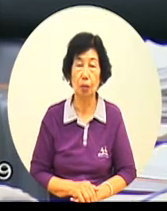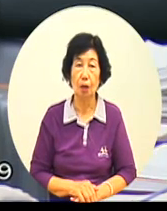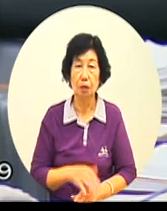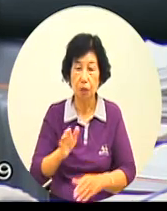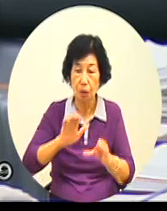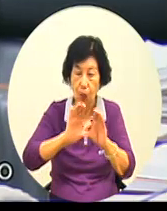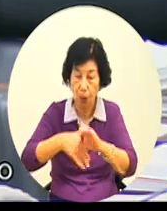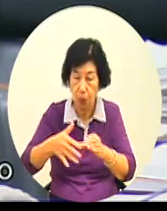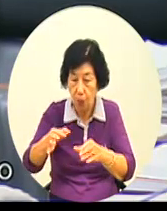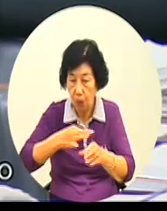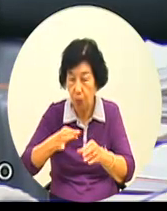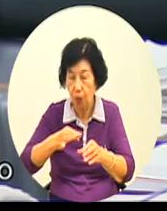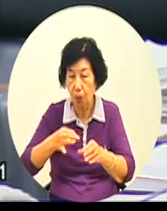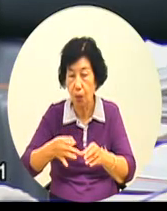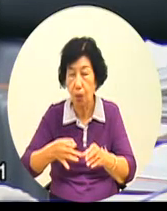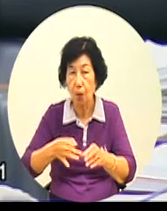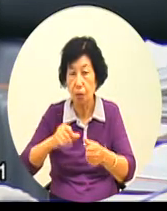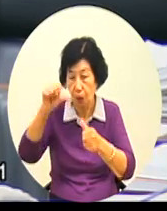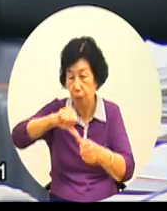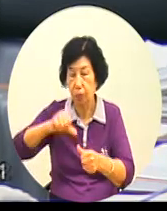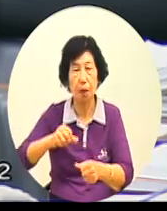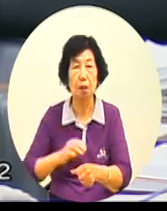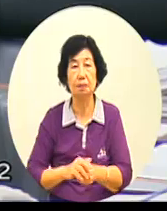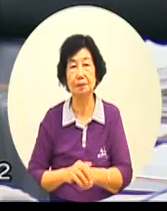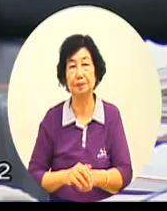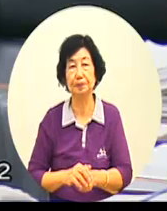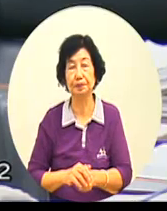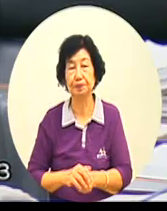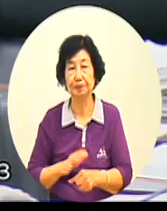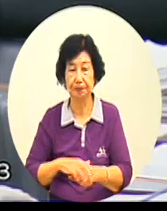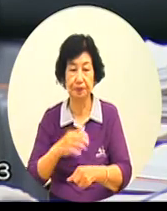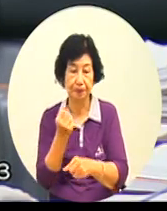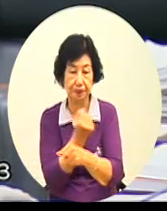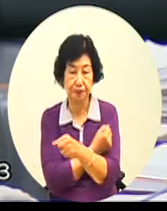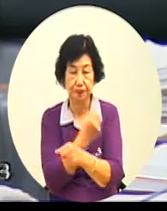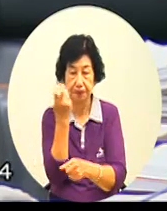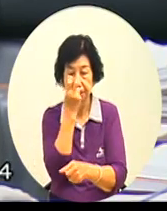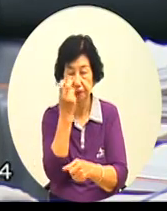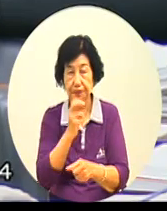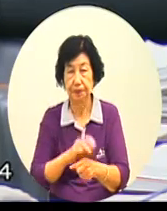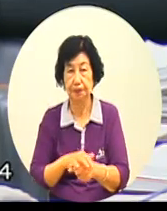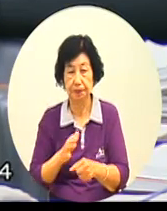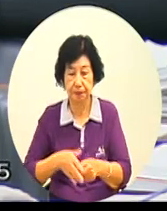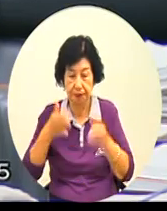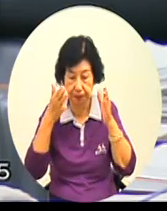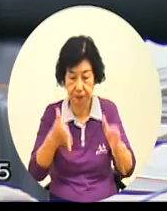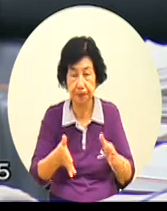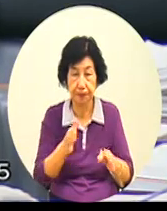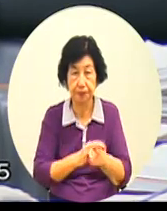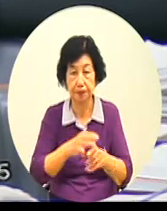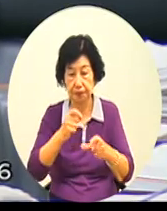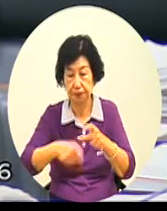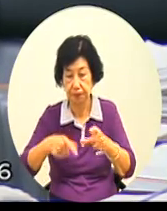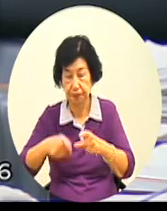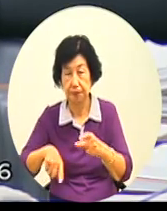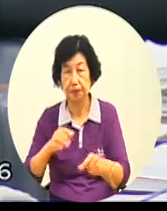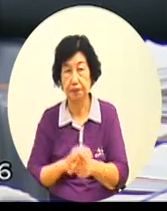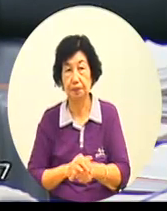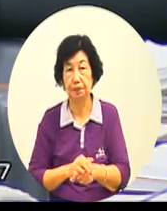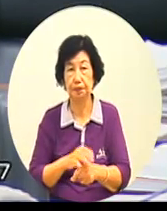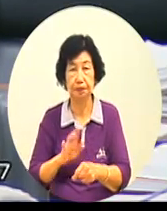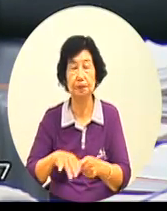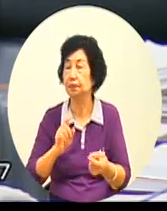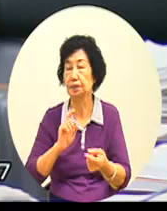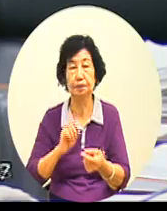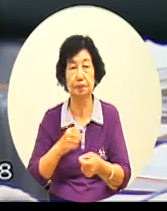罚？那我觉得这样的劳检有时候对企业主来讲，不见得是好